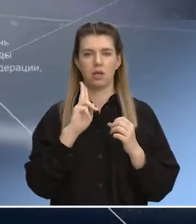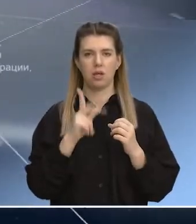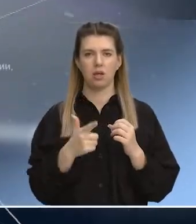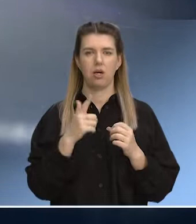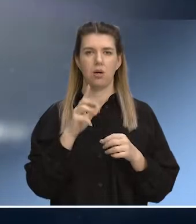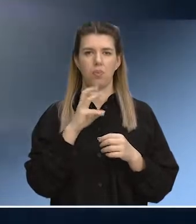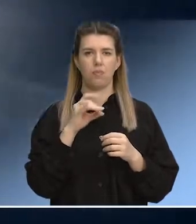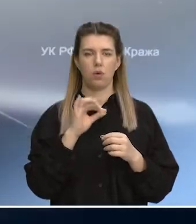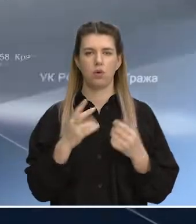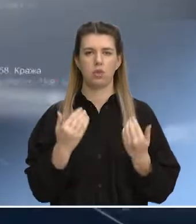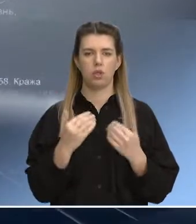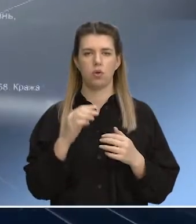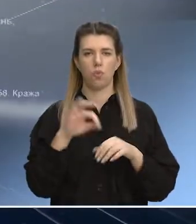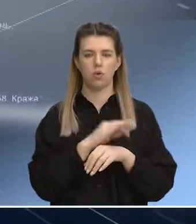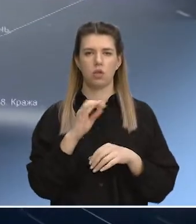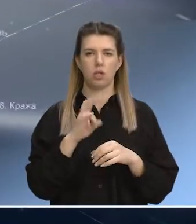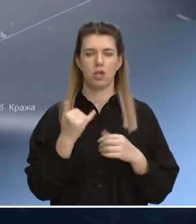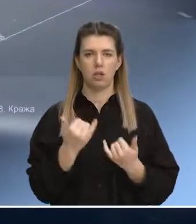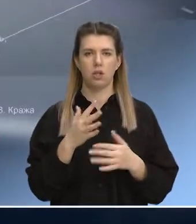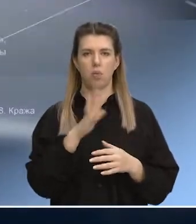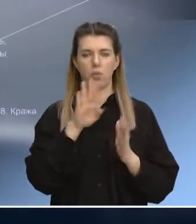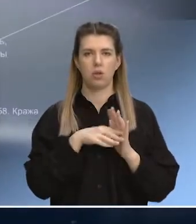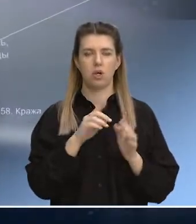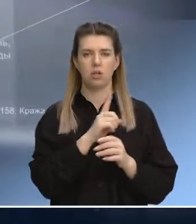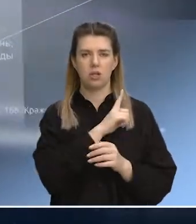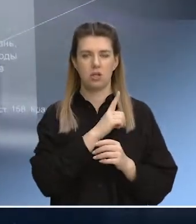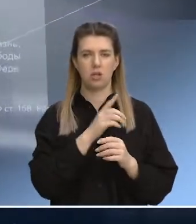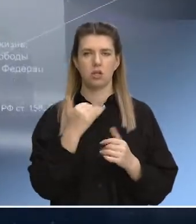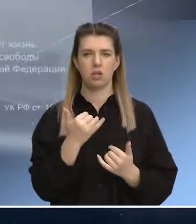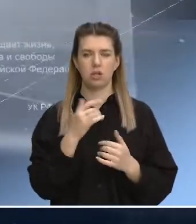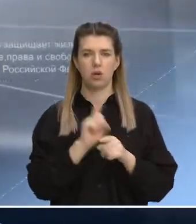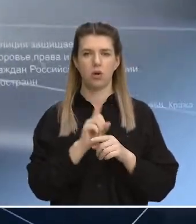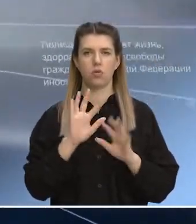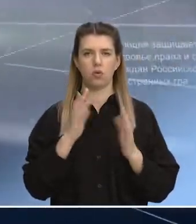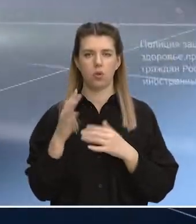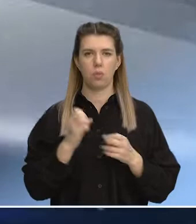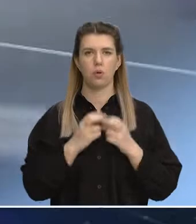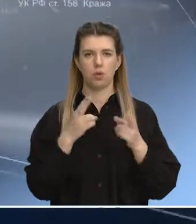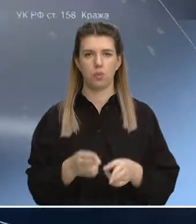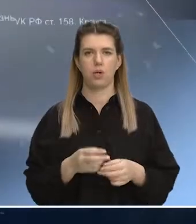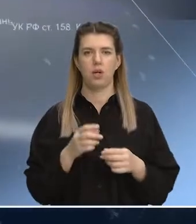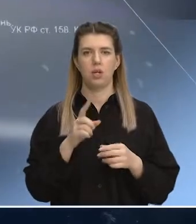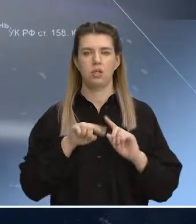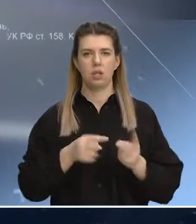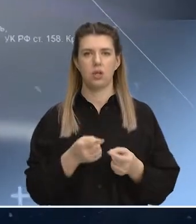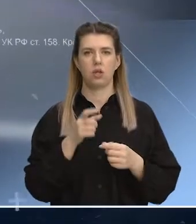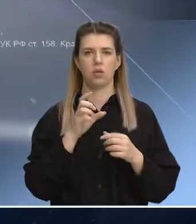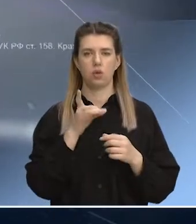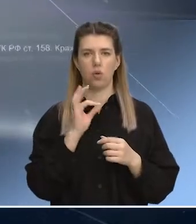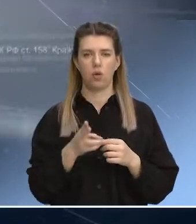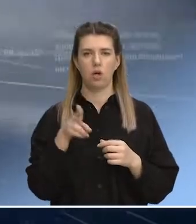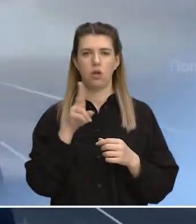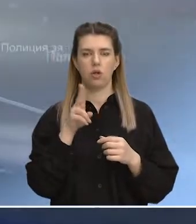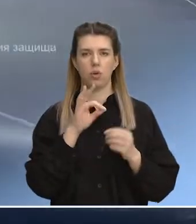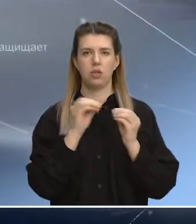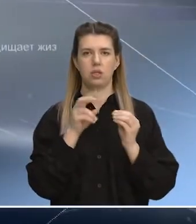килограммов мефедрона. Сейчас муж и жена находятся под стражей. Напомню, что за совершение подобного рода преступления задержанным грозит срок